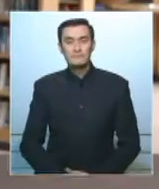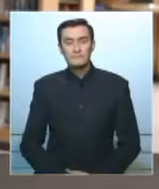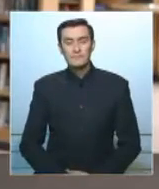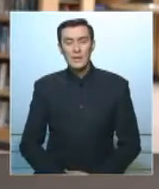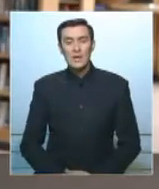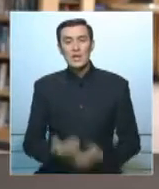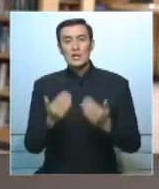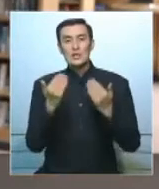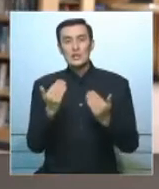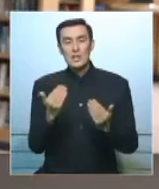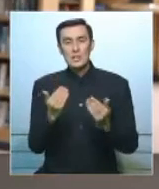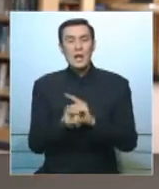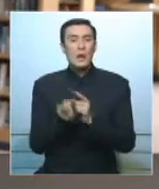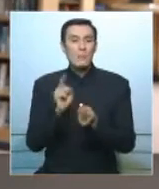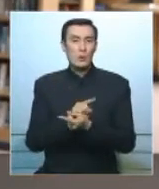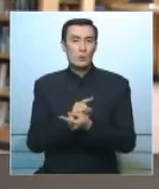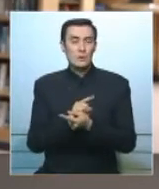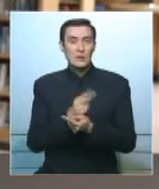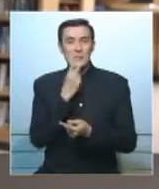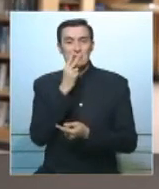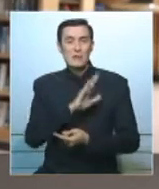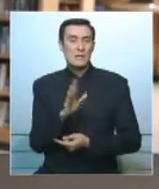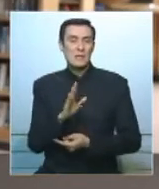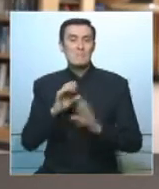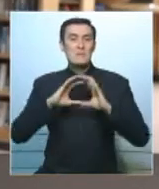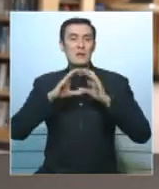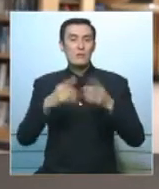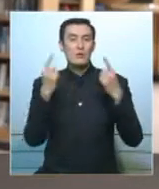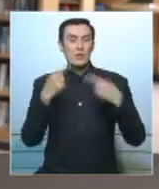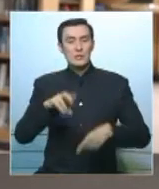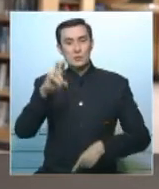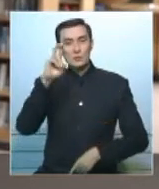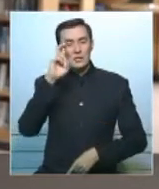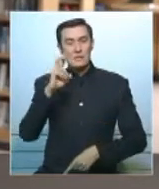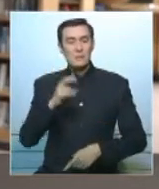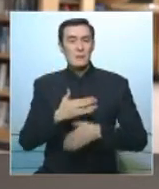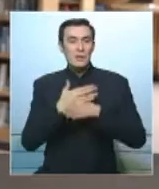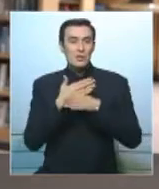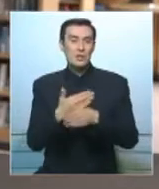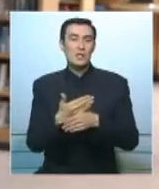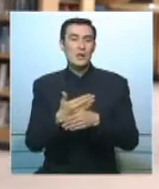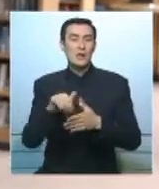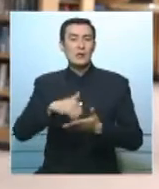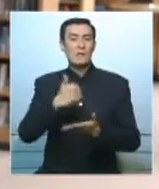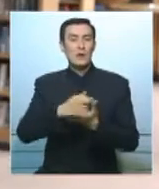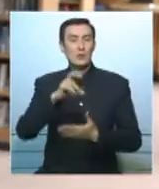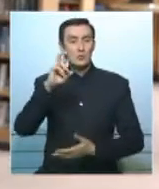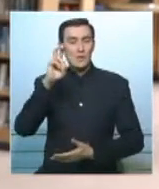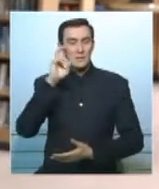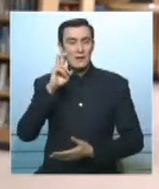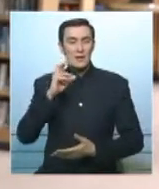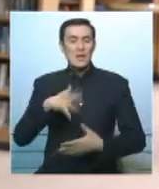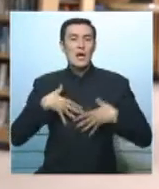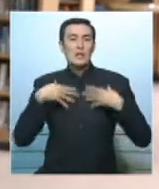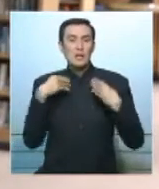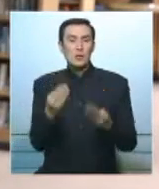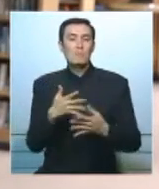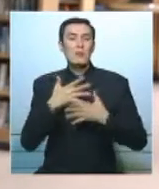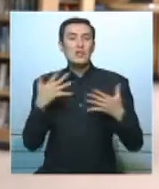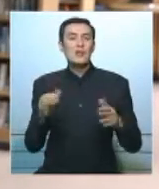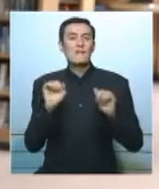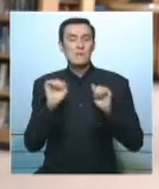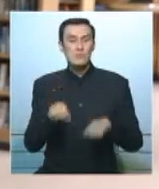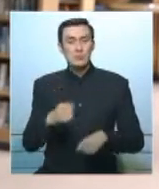А сейчас, напротив, несмотря на мировой кризис, государство при непосредственной поддержке президента Казахстана дает большие